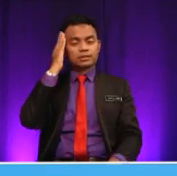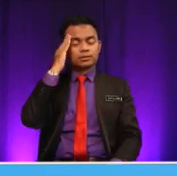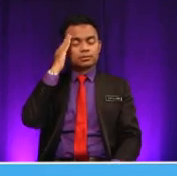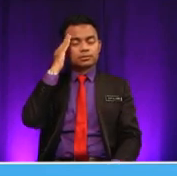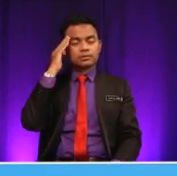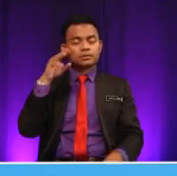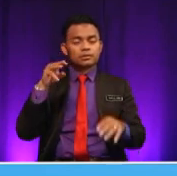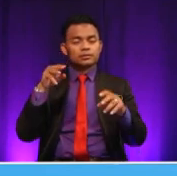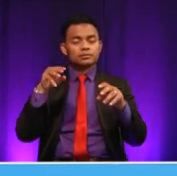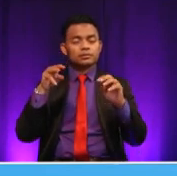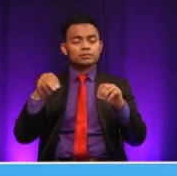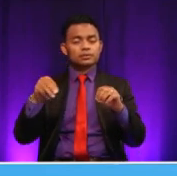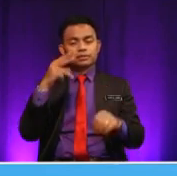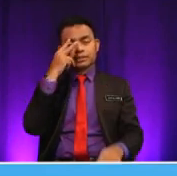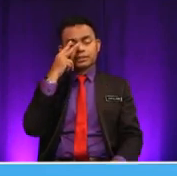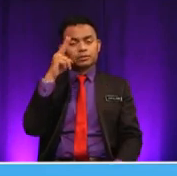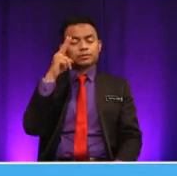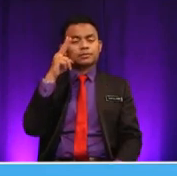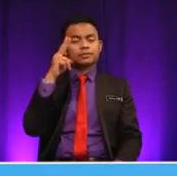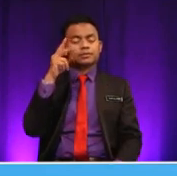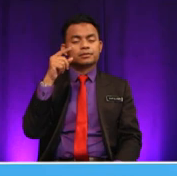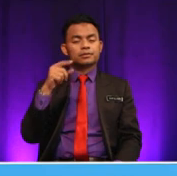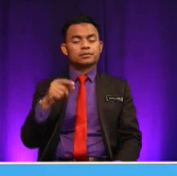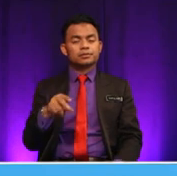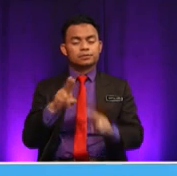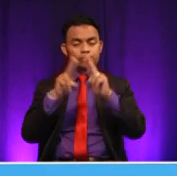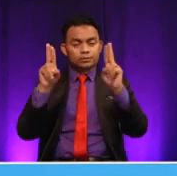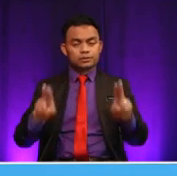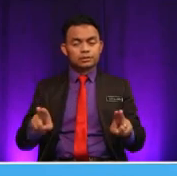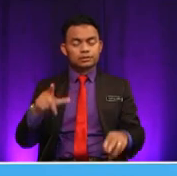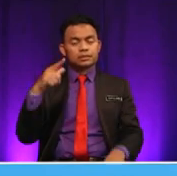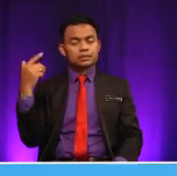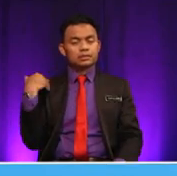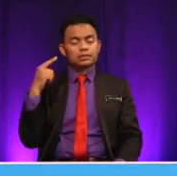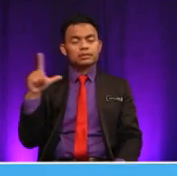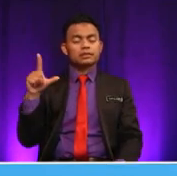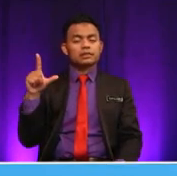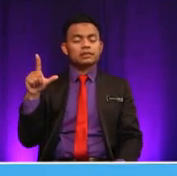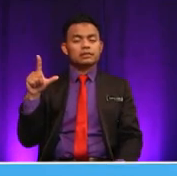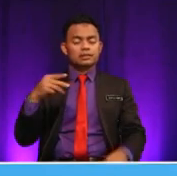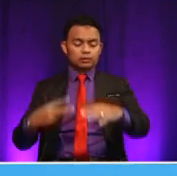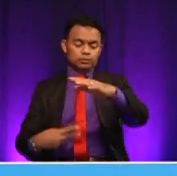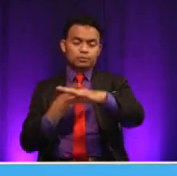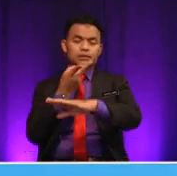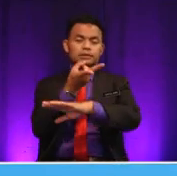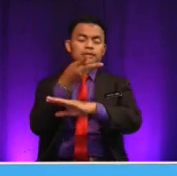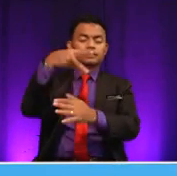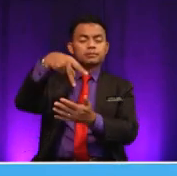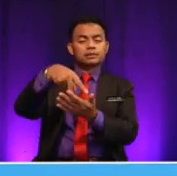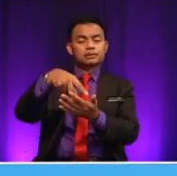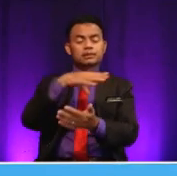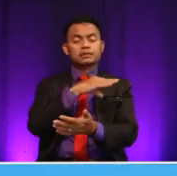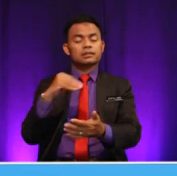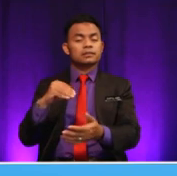ke sini untuk Komponen kuasa ujian lainnya adalah lompat tinggi menembak dan melonta bola segar